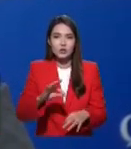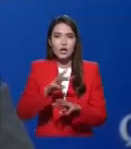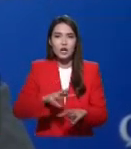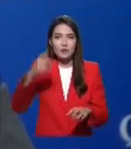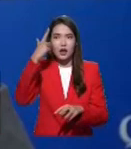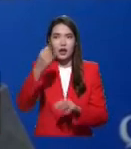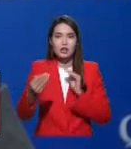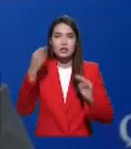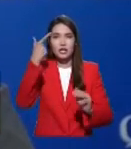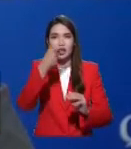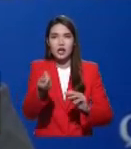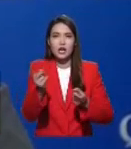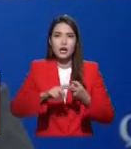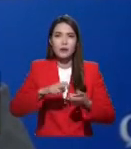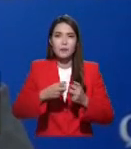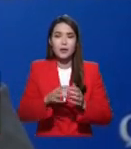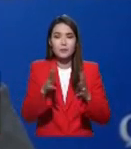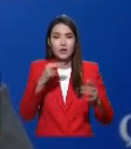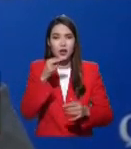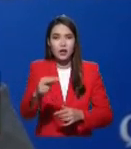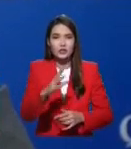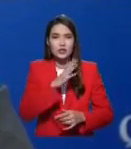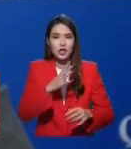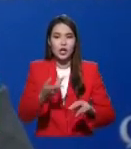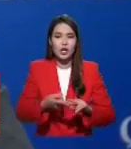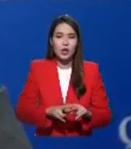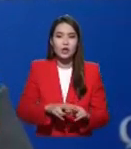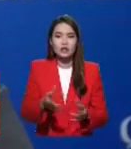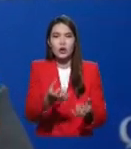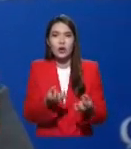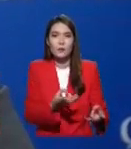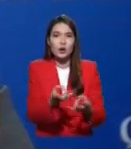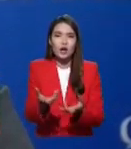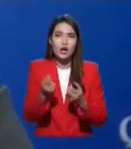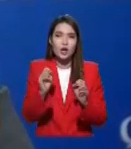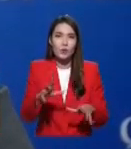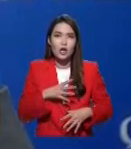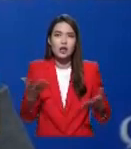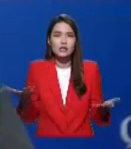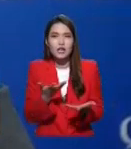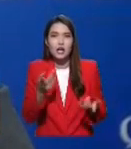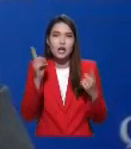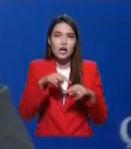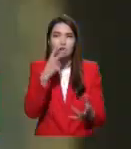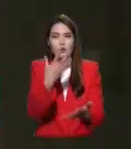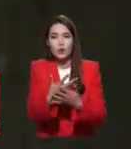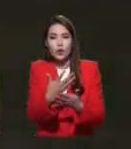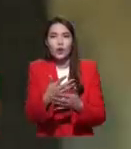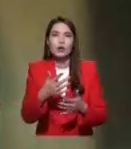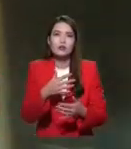бірнеше сарапшыны бұл мәселеге тартты. Қажет болса кейбір шешімдер қабылдануы мүмкін. Қазір қандай да бір дүрбелеңді көріп отырғанымыз